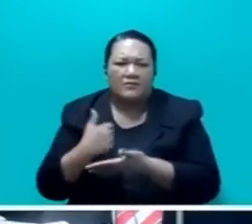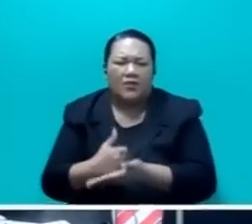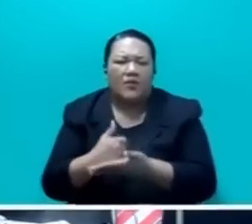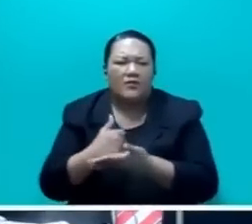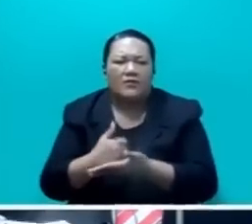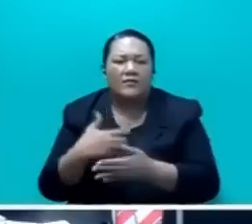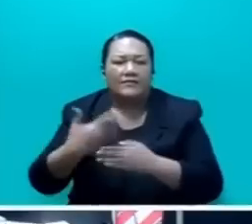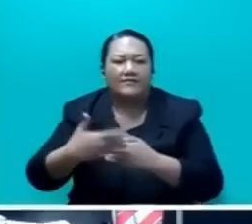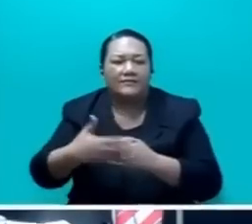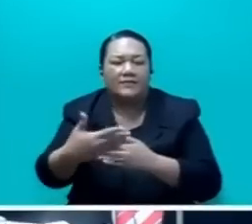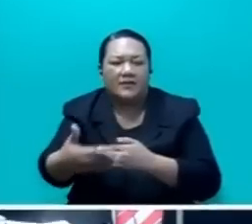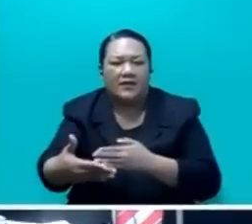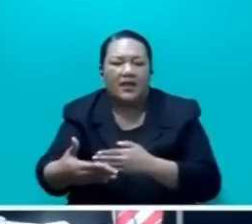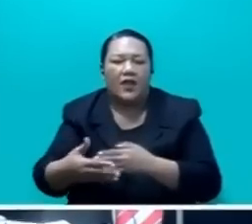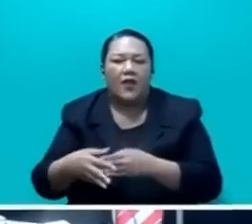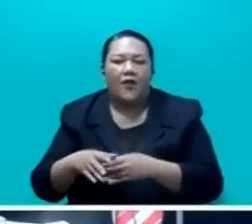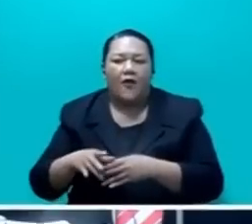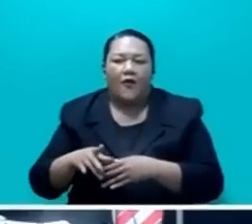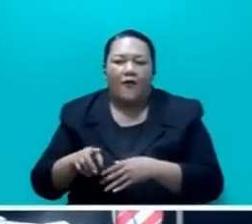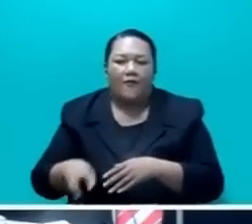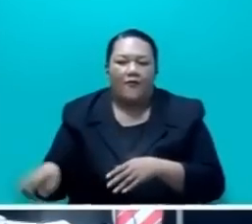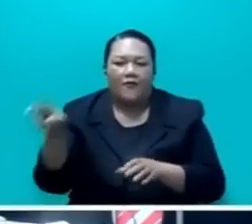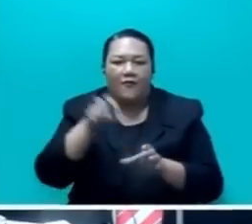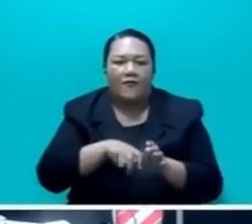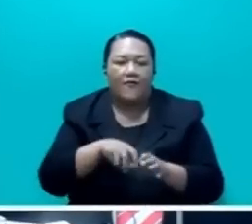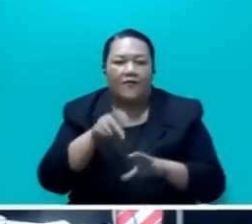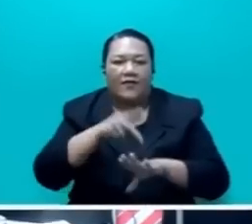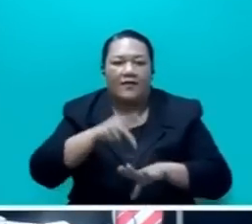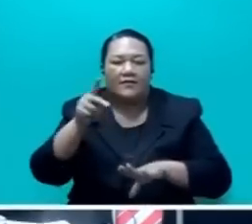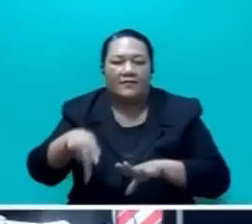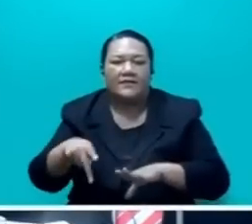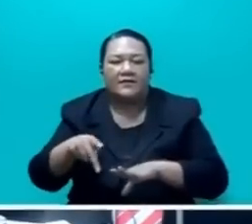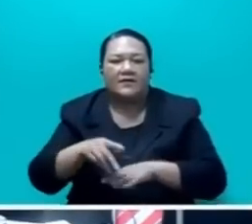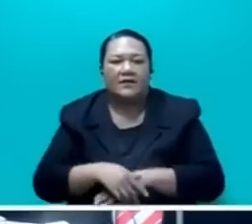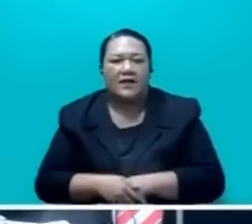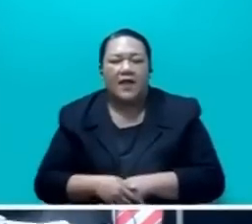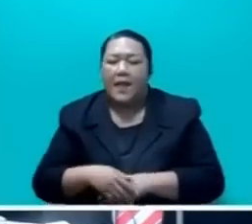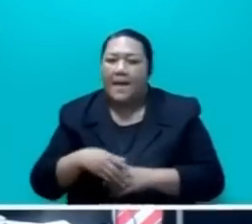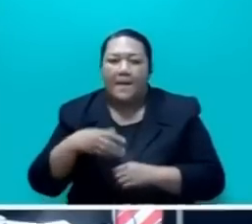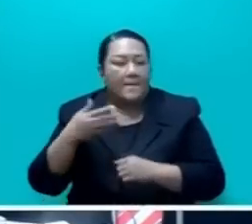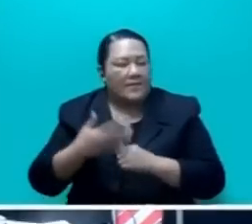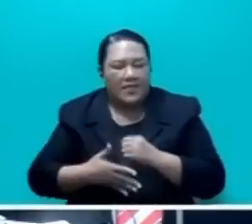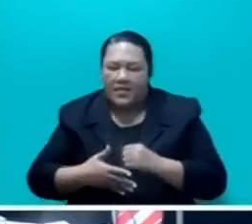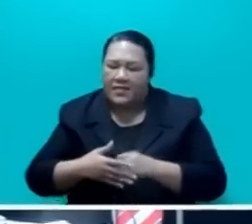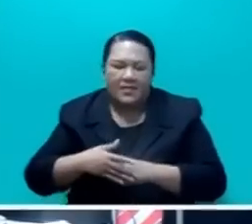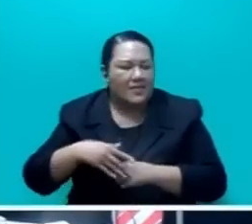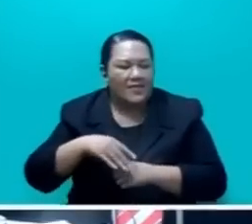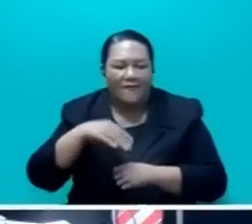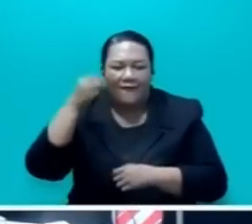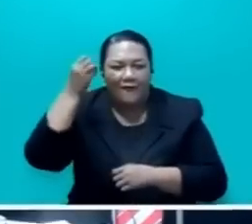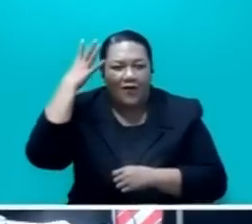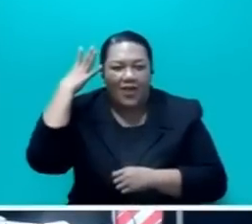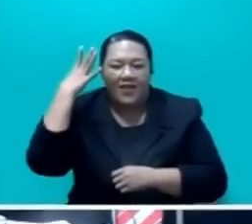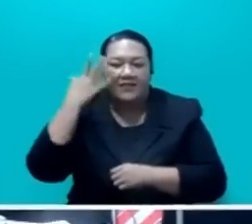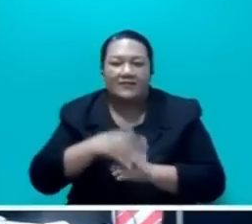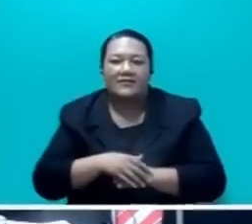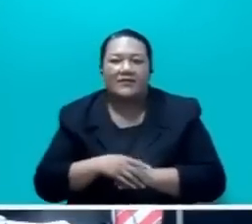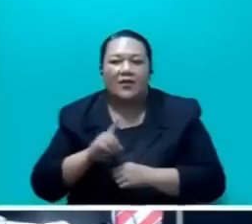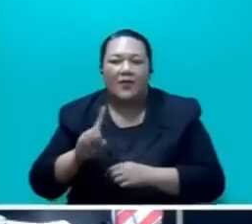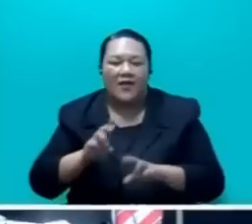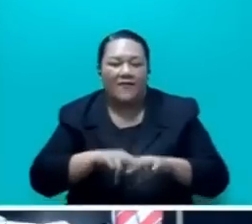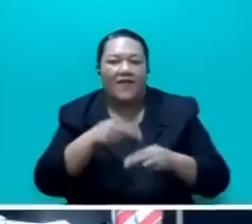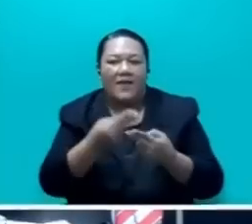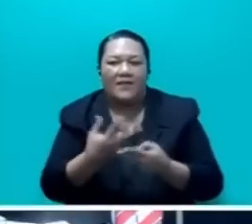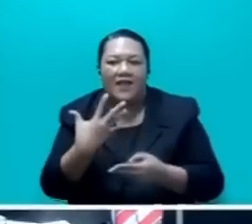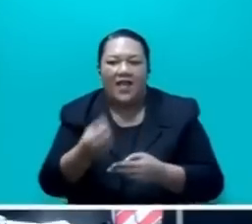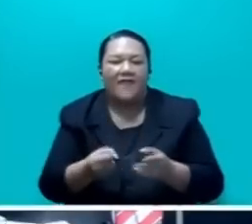biluta kina nonda matintulo mani. O siya talanganing ulit na bikyam doon nung guleo ni Bubale na busa kadi, laskaw. Yan ang korobiyo ni